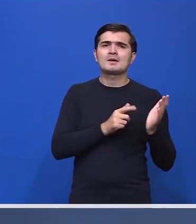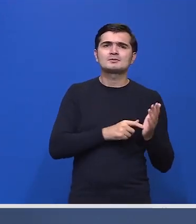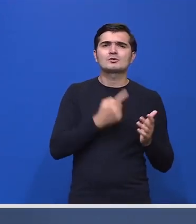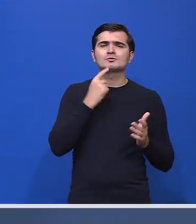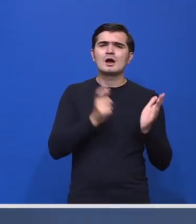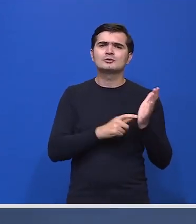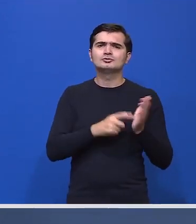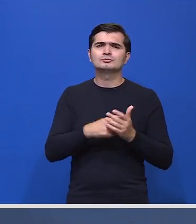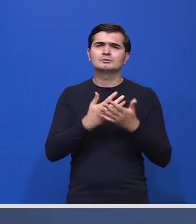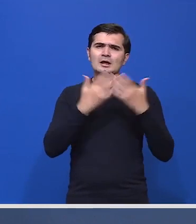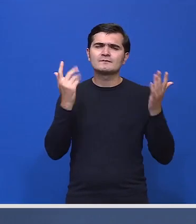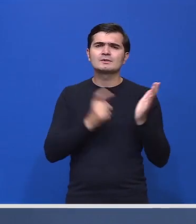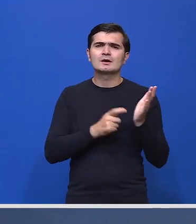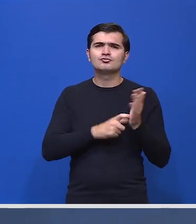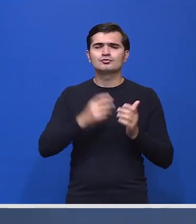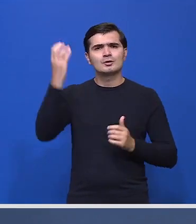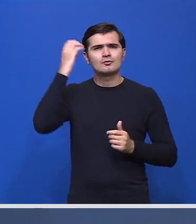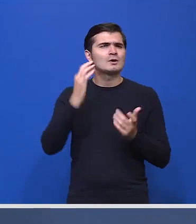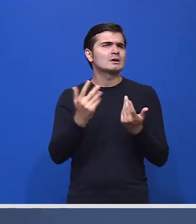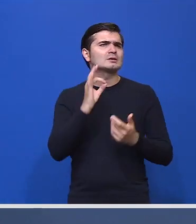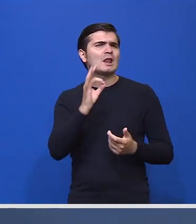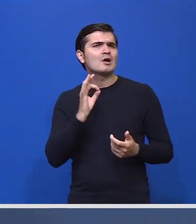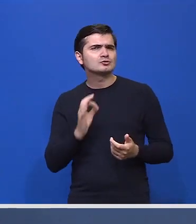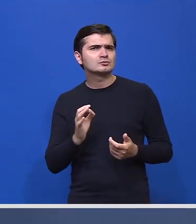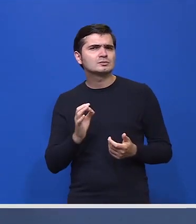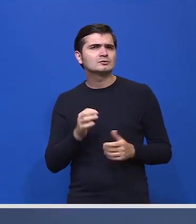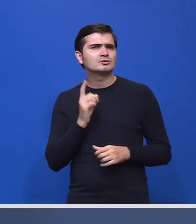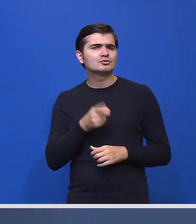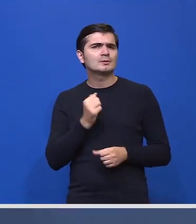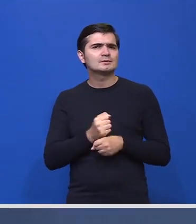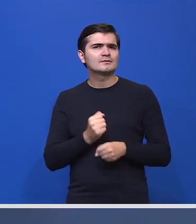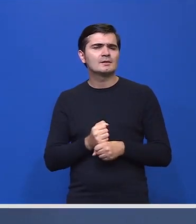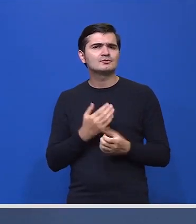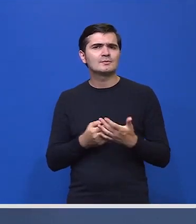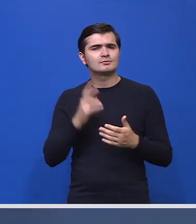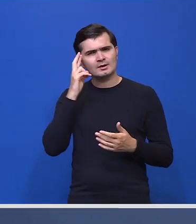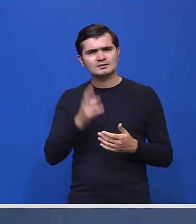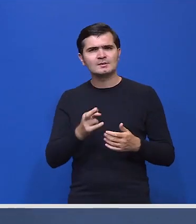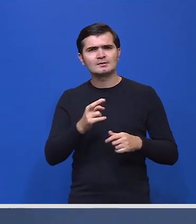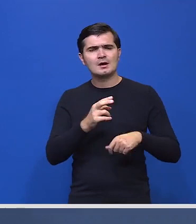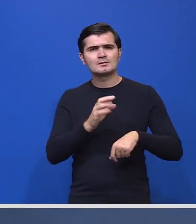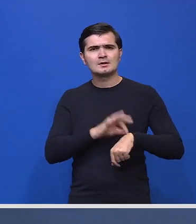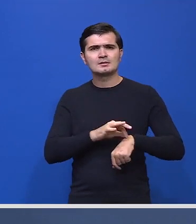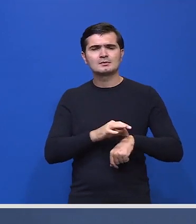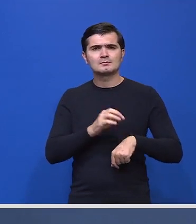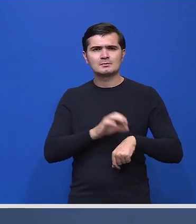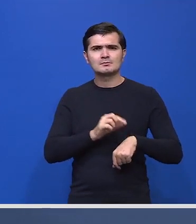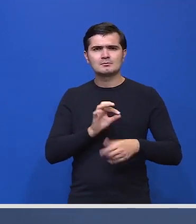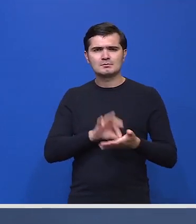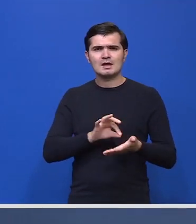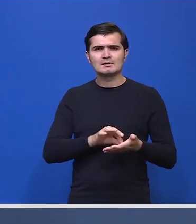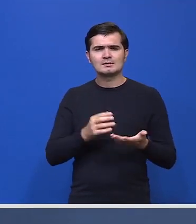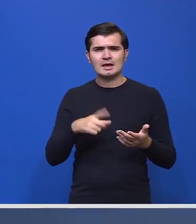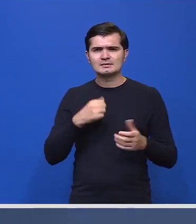clarificări, s-au cerut clarificări și în guvern. Cam cât la sută din ceea ce ar trebui să facem pentru a ne încadra în deadline este deja făcut? Da, așa cum